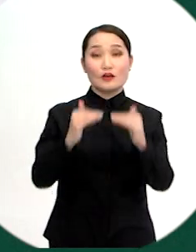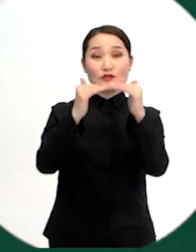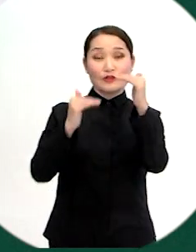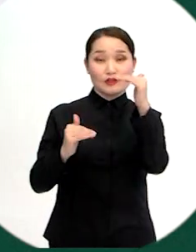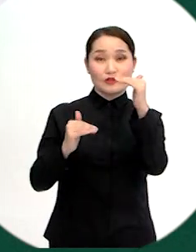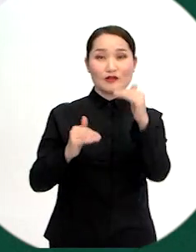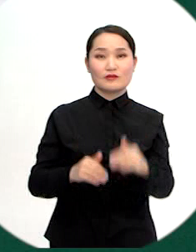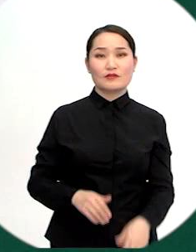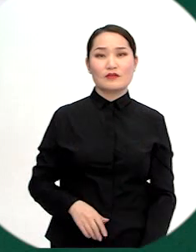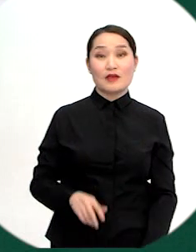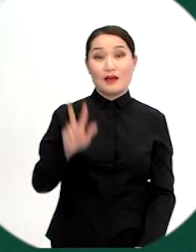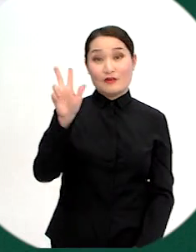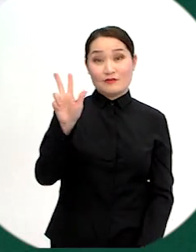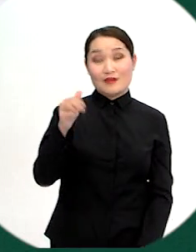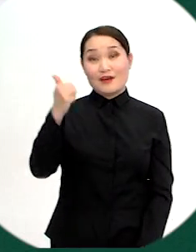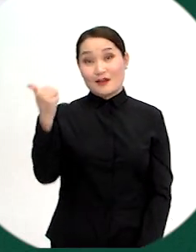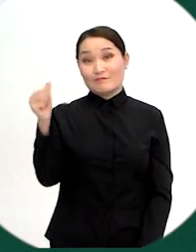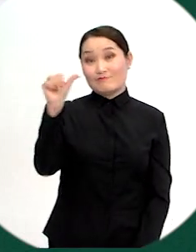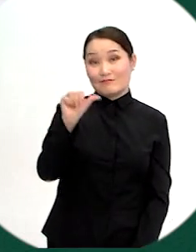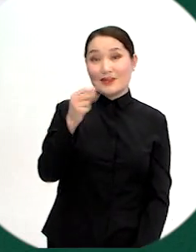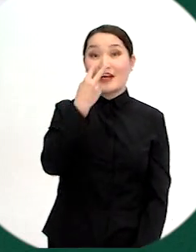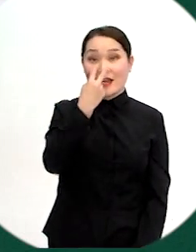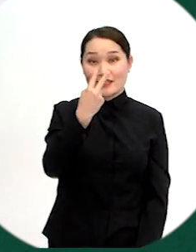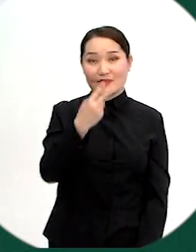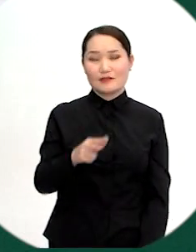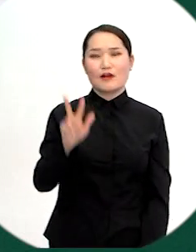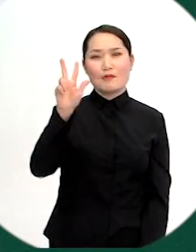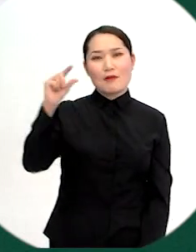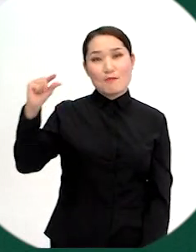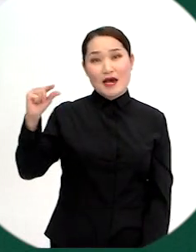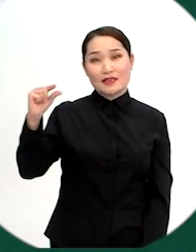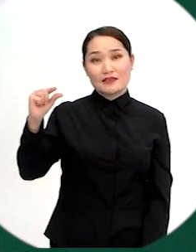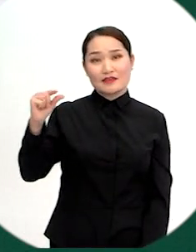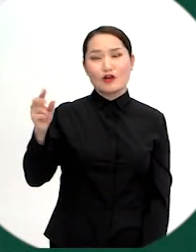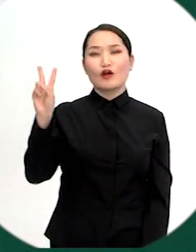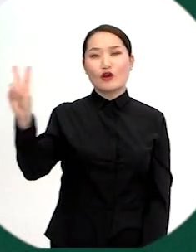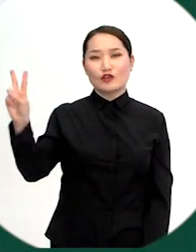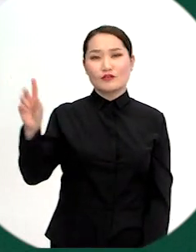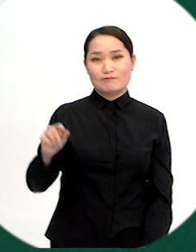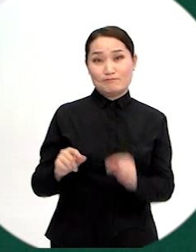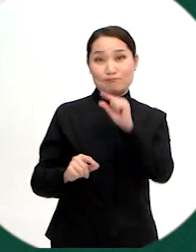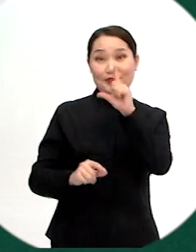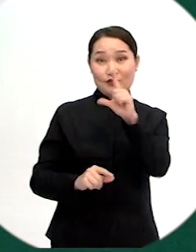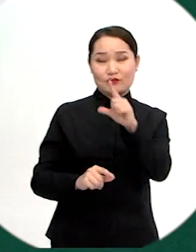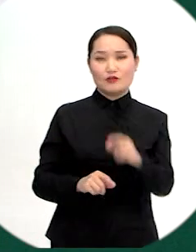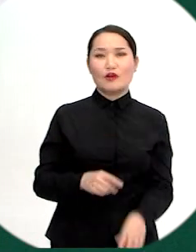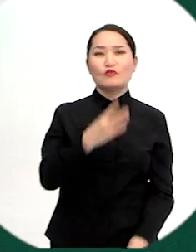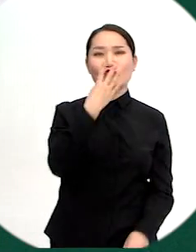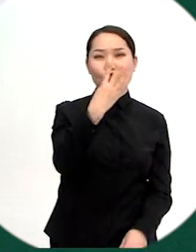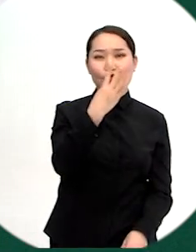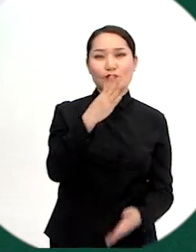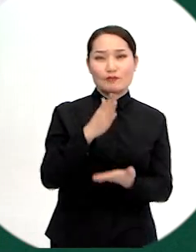тооны маань 2 хөршөө харъя. 3-ийн бага хөрш нь 2, их хөрш нь